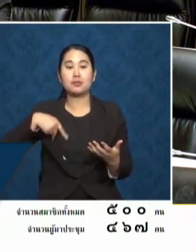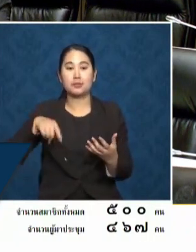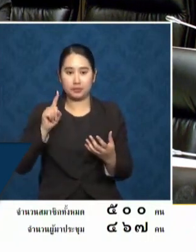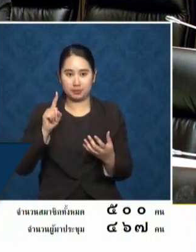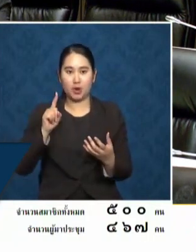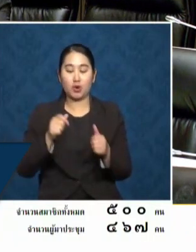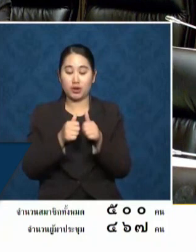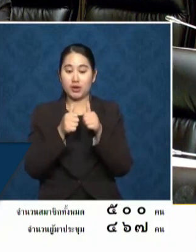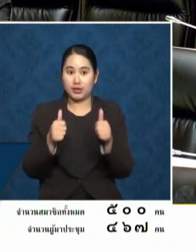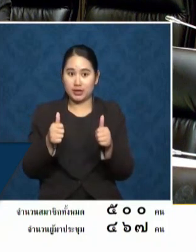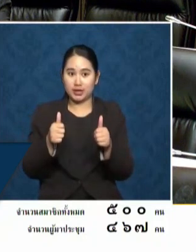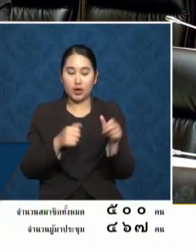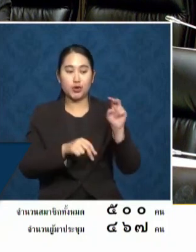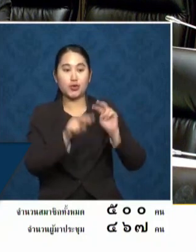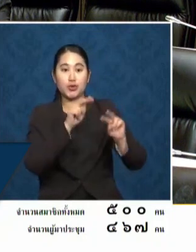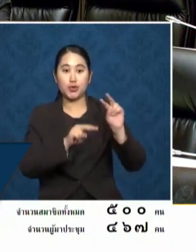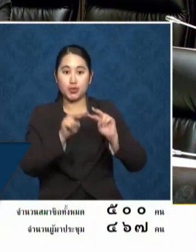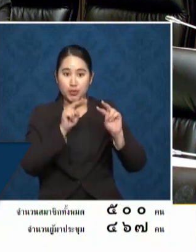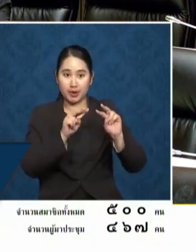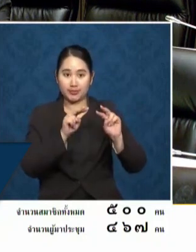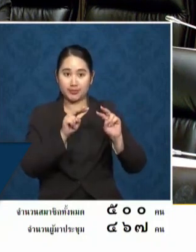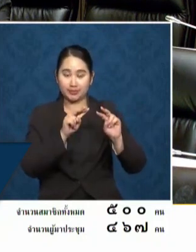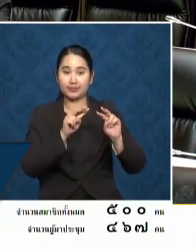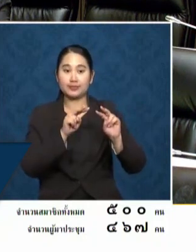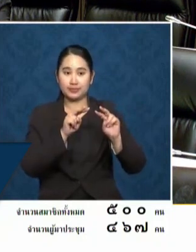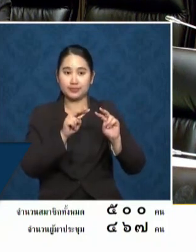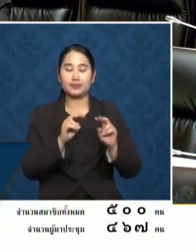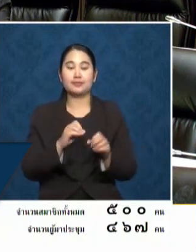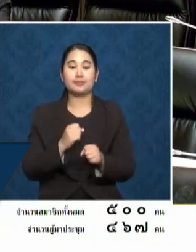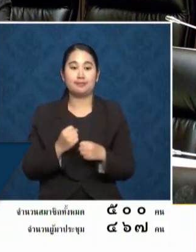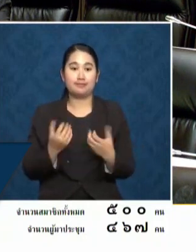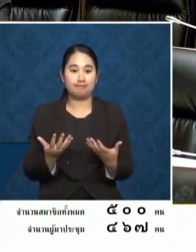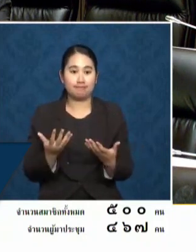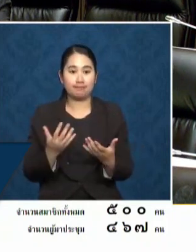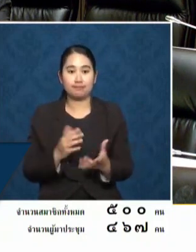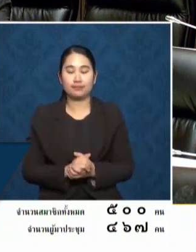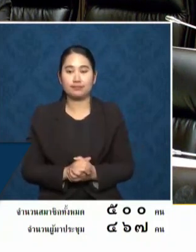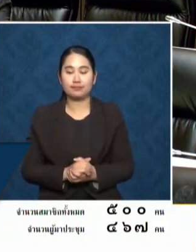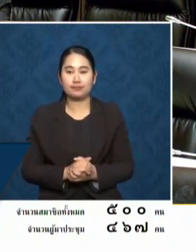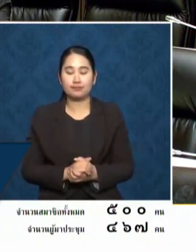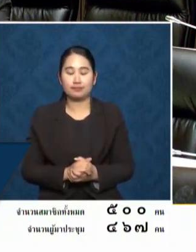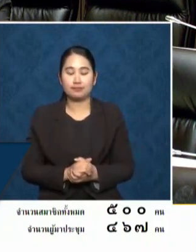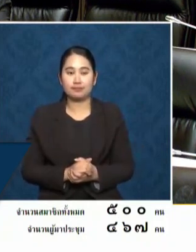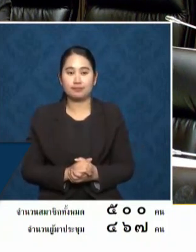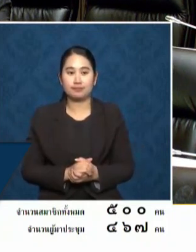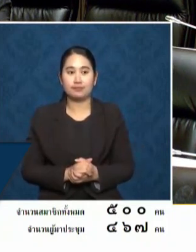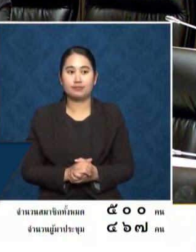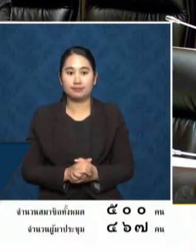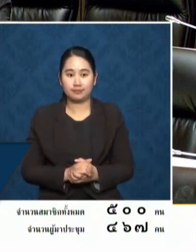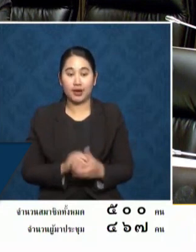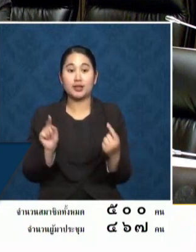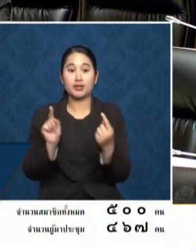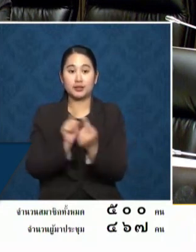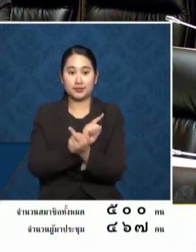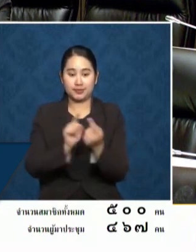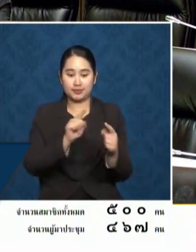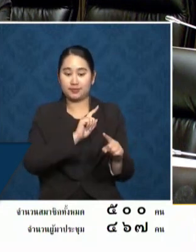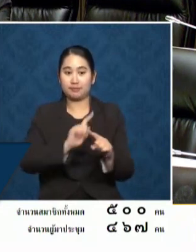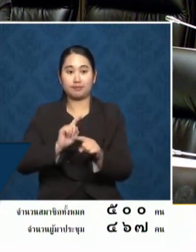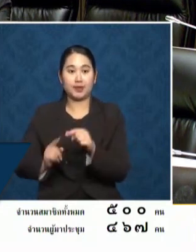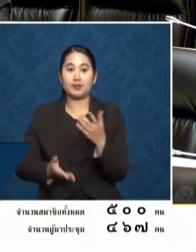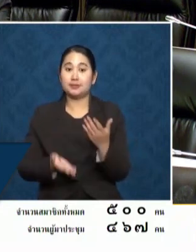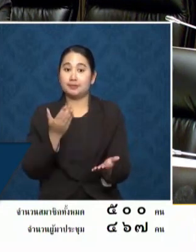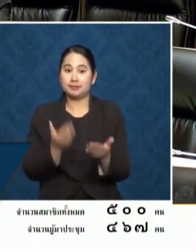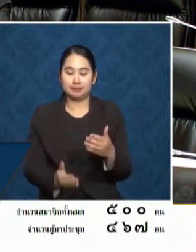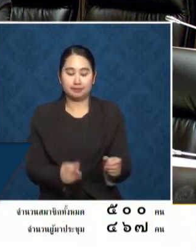สุดในการปกป้องระบอบประชาธิปไตยอันมีพระมหากษัตริย์ทรงเป็นประมุขท่านประนาครับในสังคมใดๆก็ตามความเห็นที่แตก